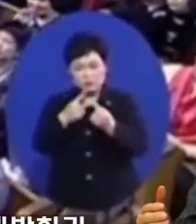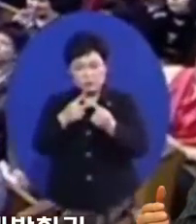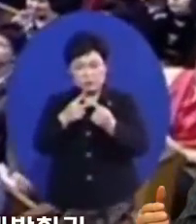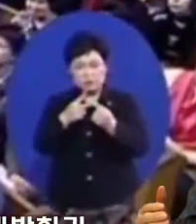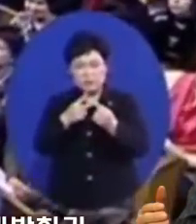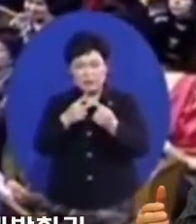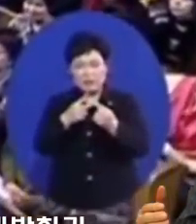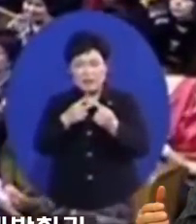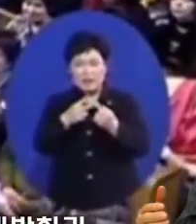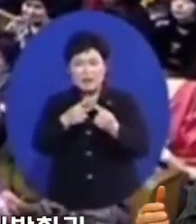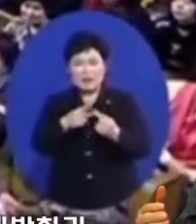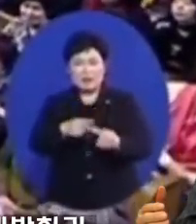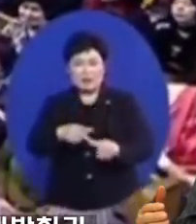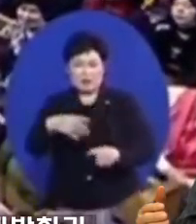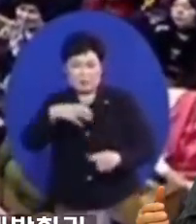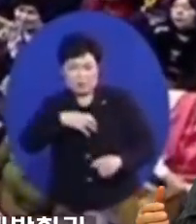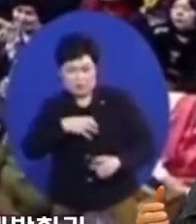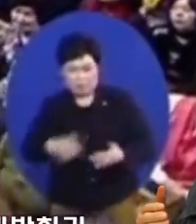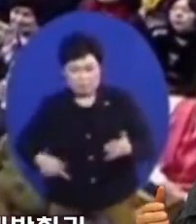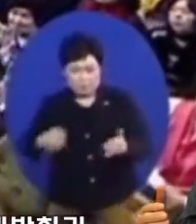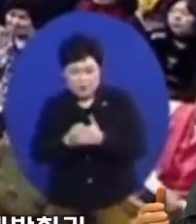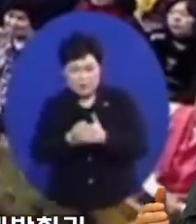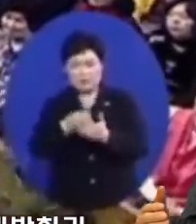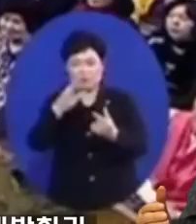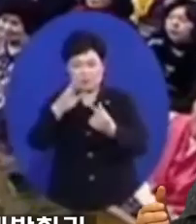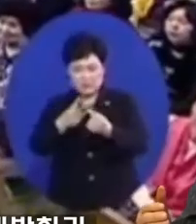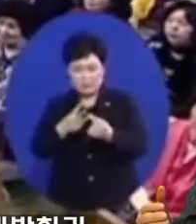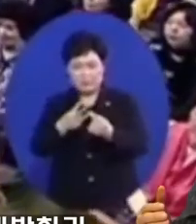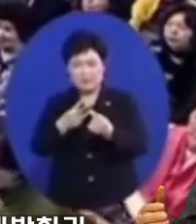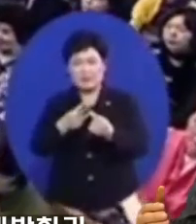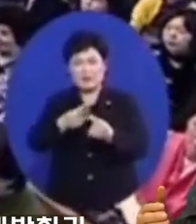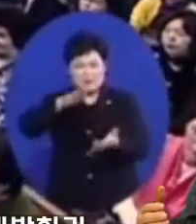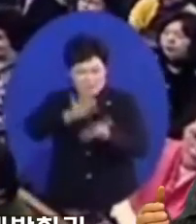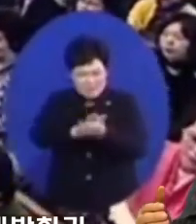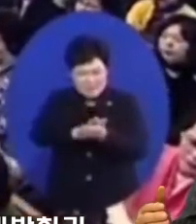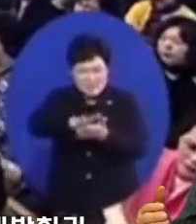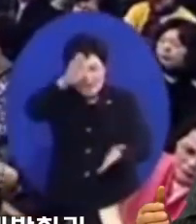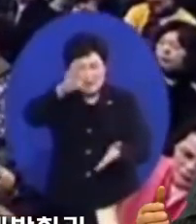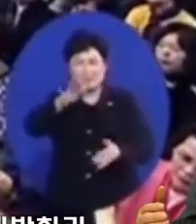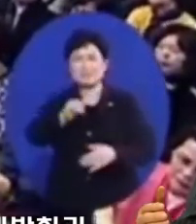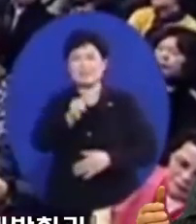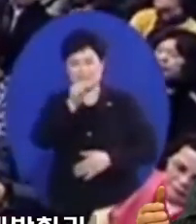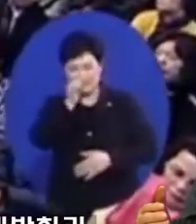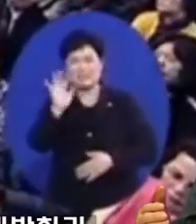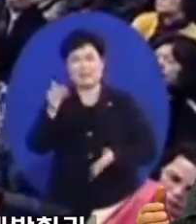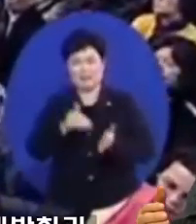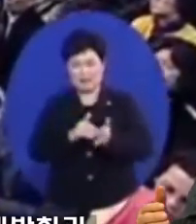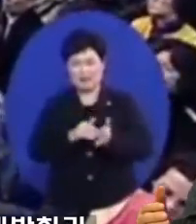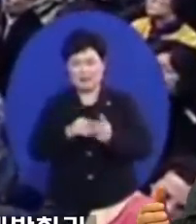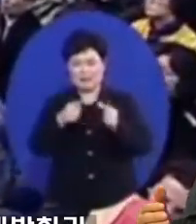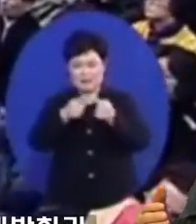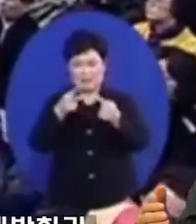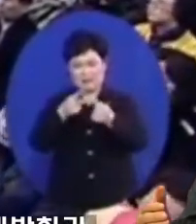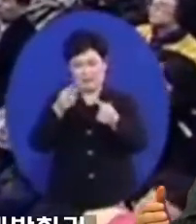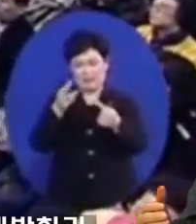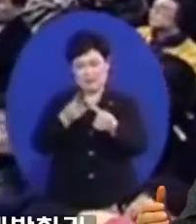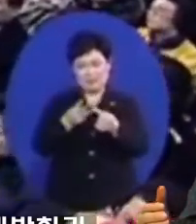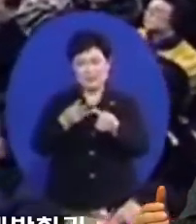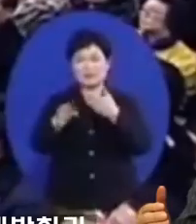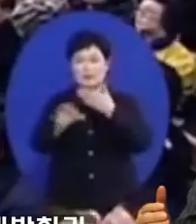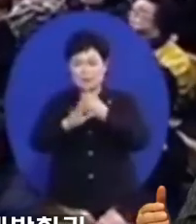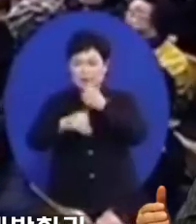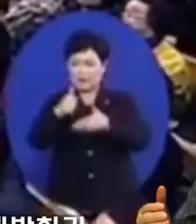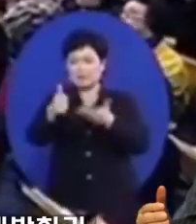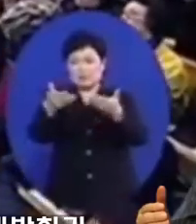수 없는 모험심이 있어야 되고, 셋째, 자신의 발전을 향한 끝없는 갈망이 있어야 된다는 것입니다. 그래야 하나님이